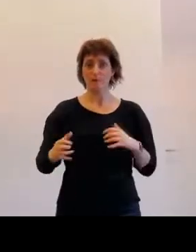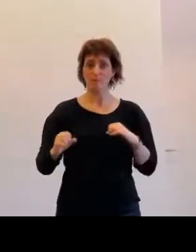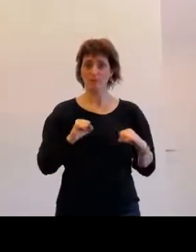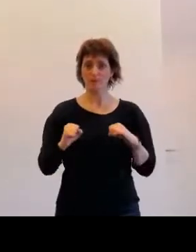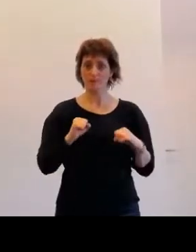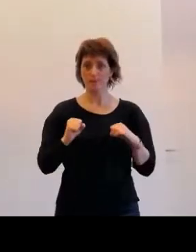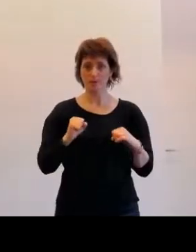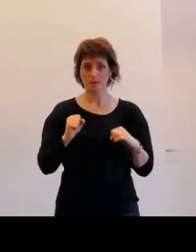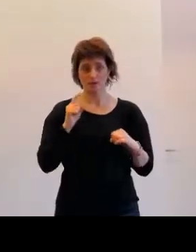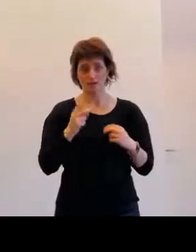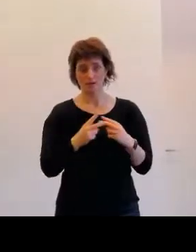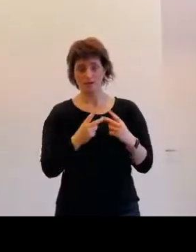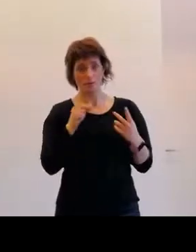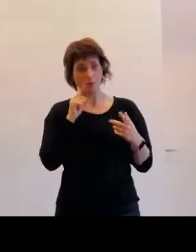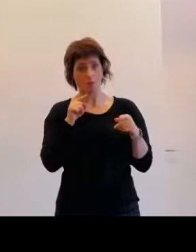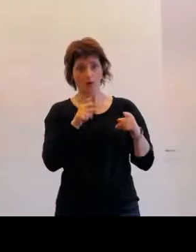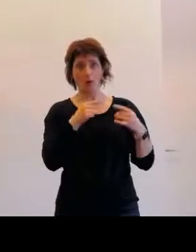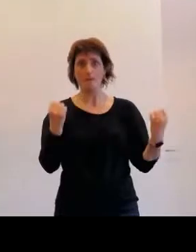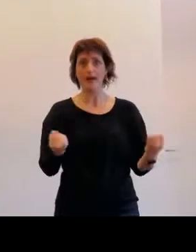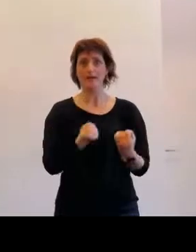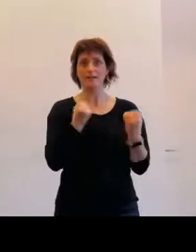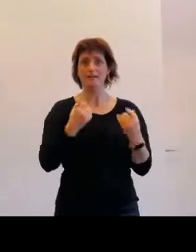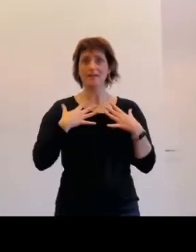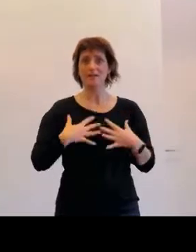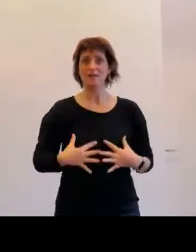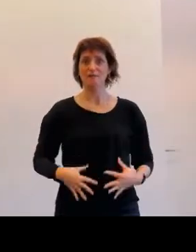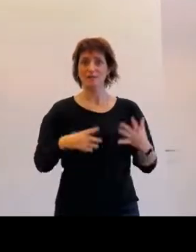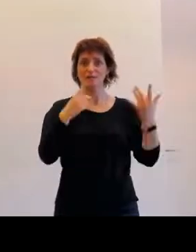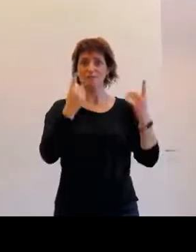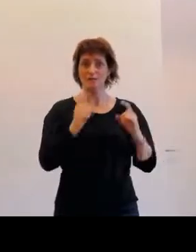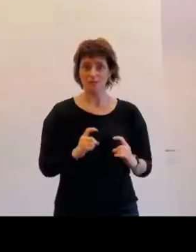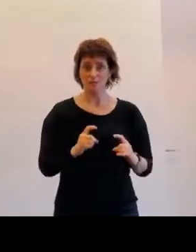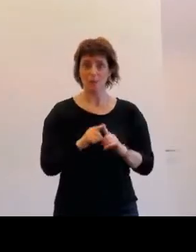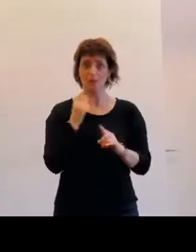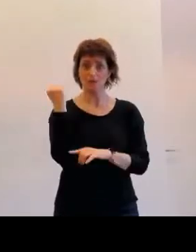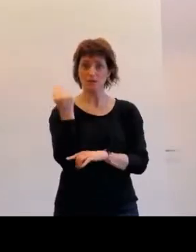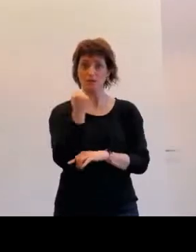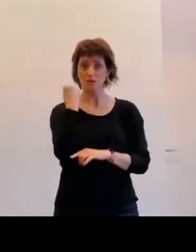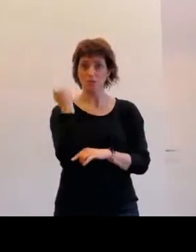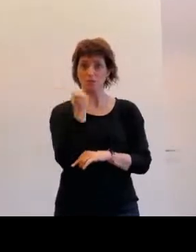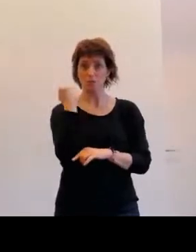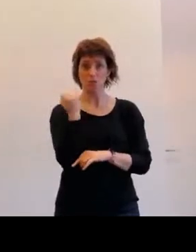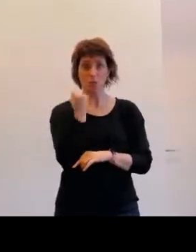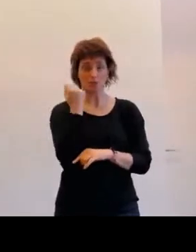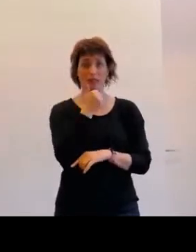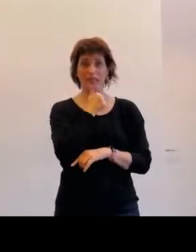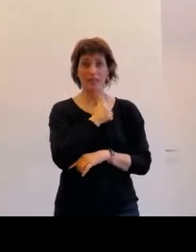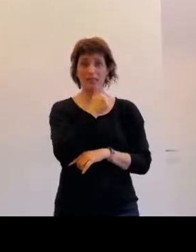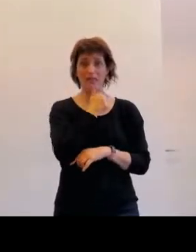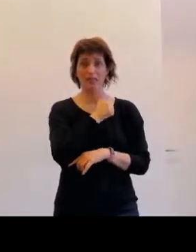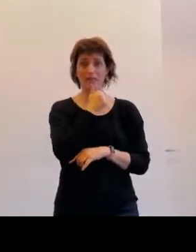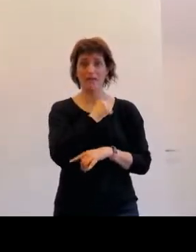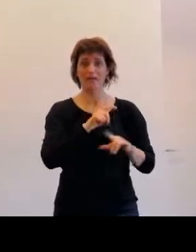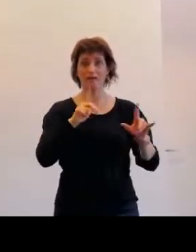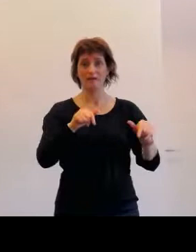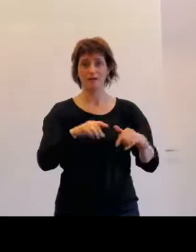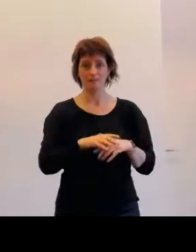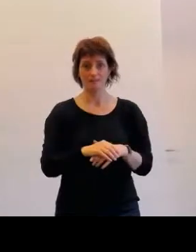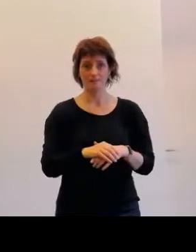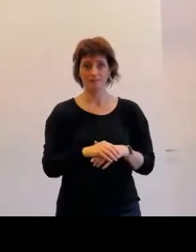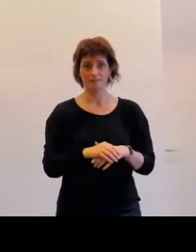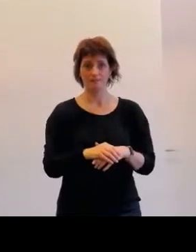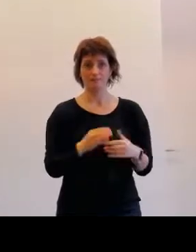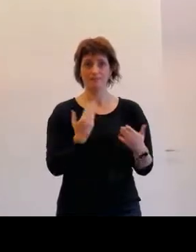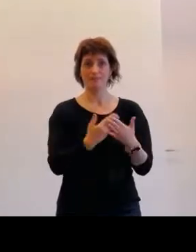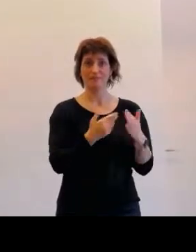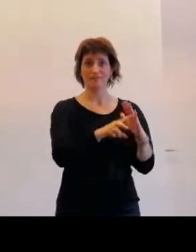face à la diminution de l'activité physique et à l'isolement subi par une partie de la population. Le